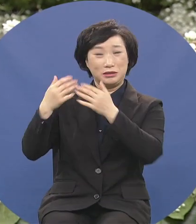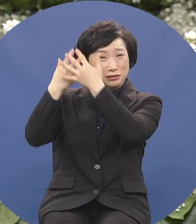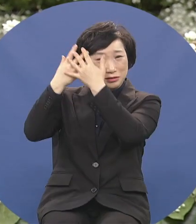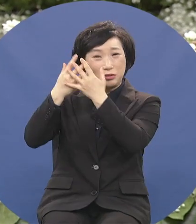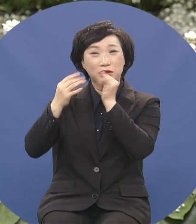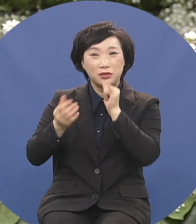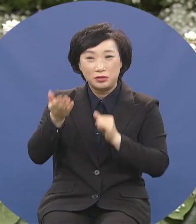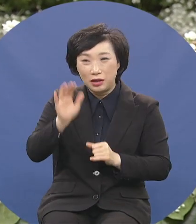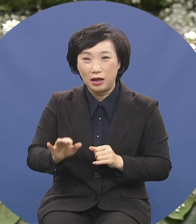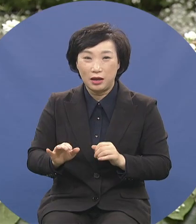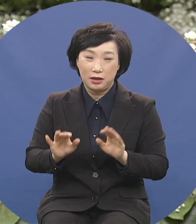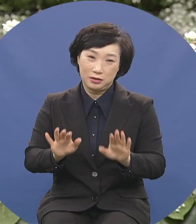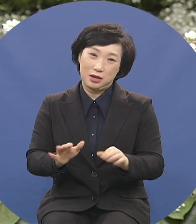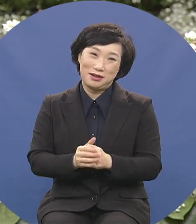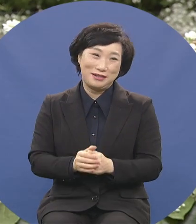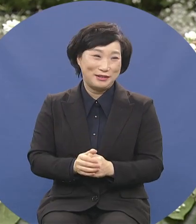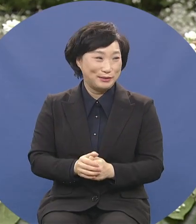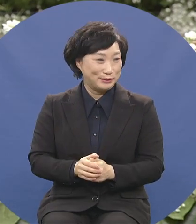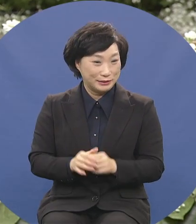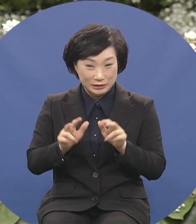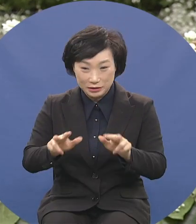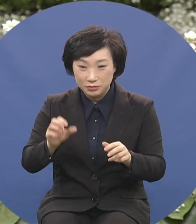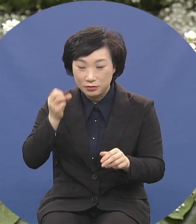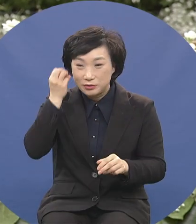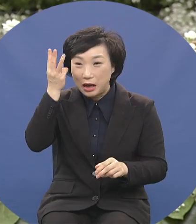앞으로 3개월 후면